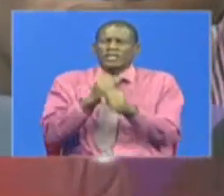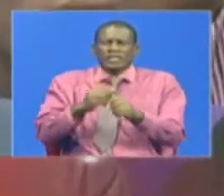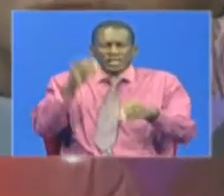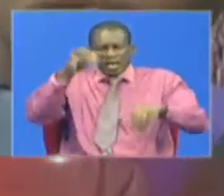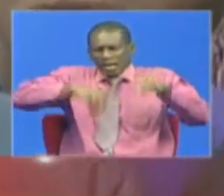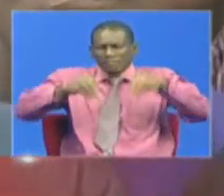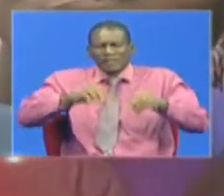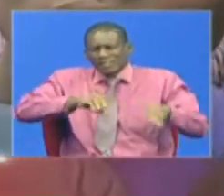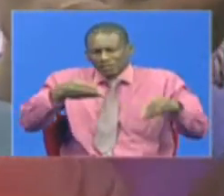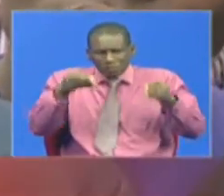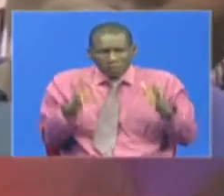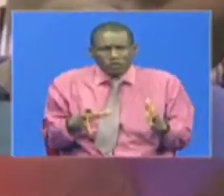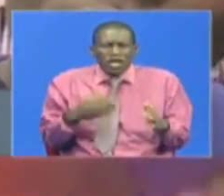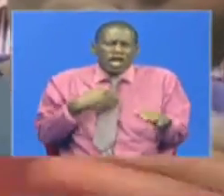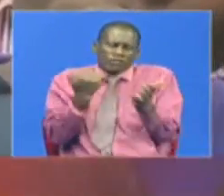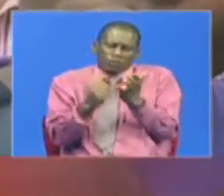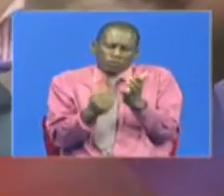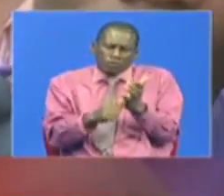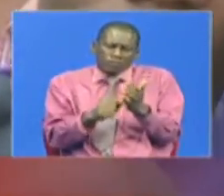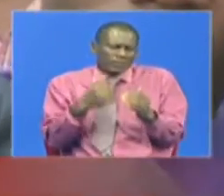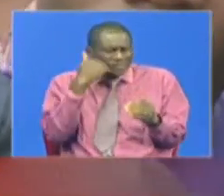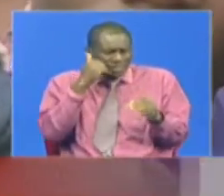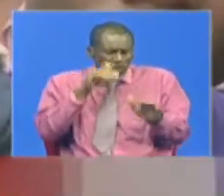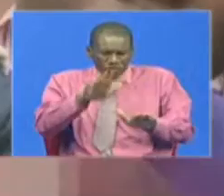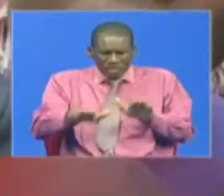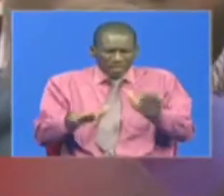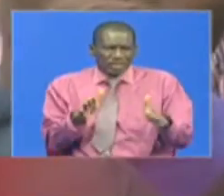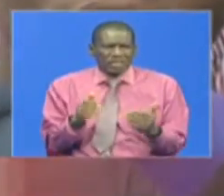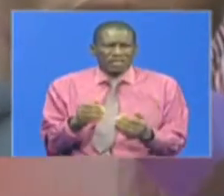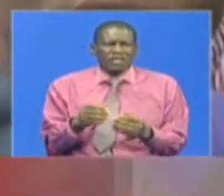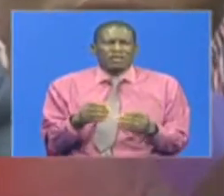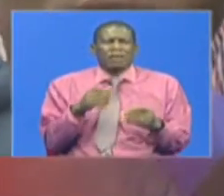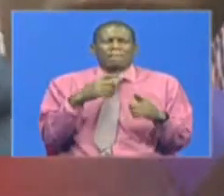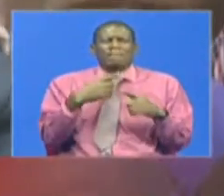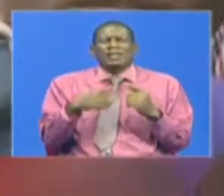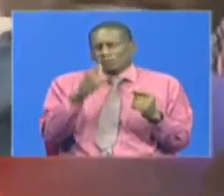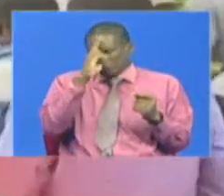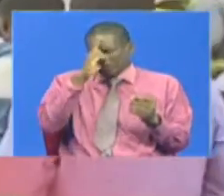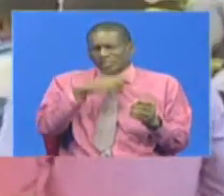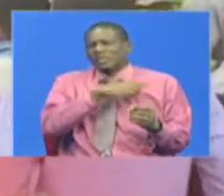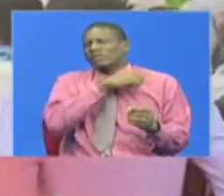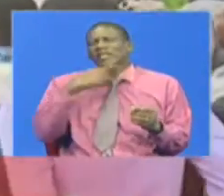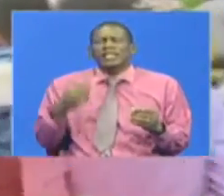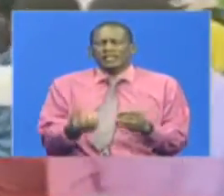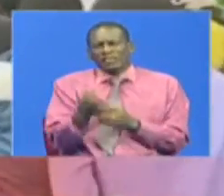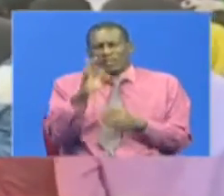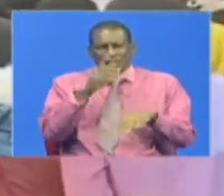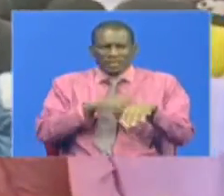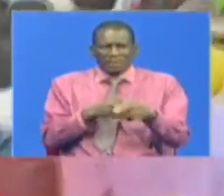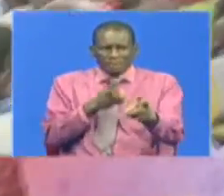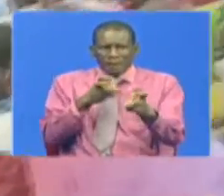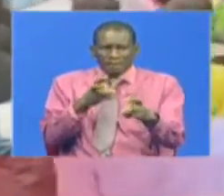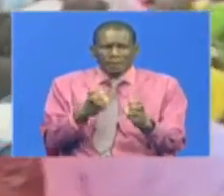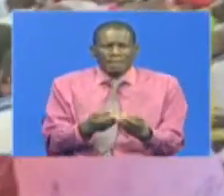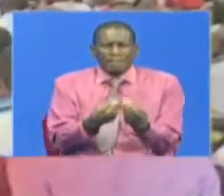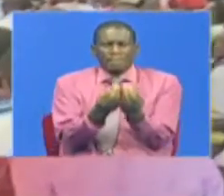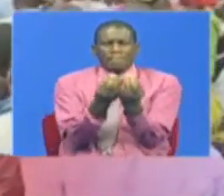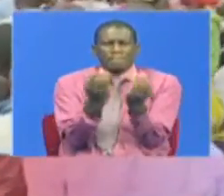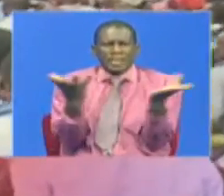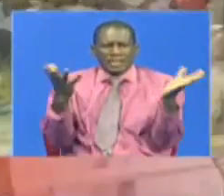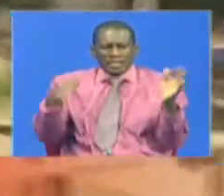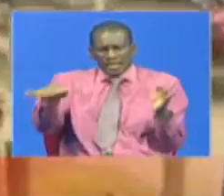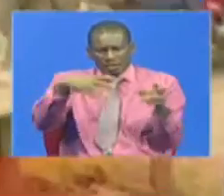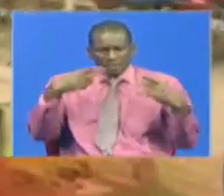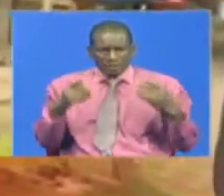mlemavu, miguu inamsumbua. Ugonjwa haijamua lakini wameua kwa risasi tatu. Mamia ya wenyeji